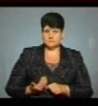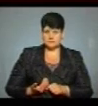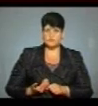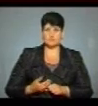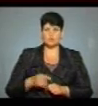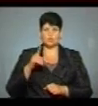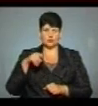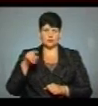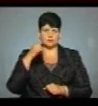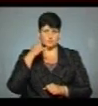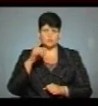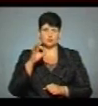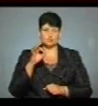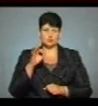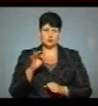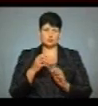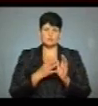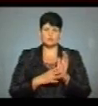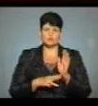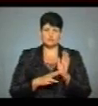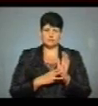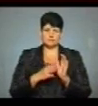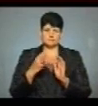Номер нашої студії